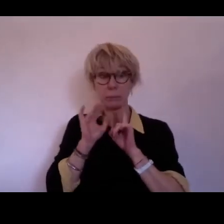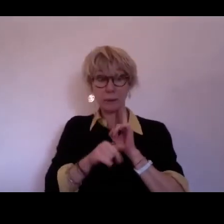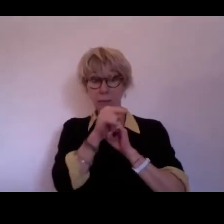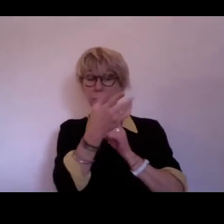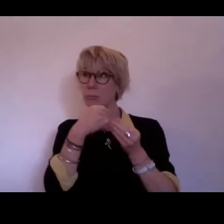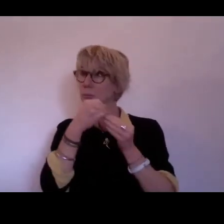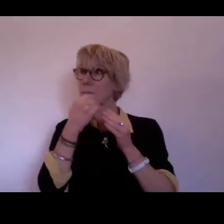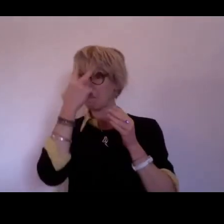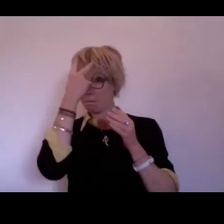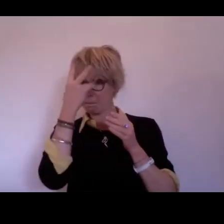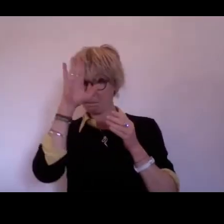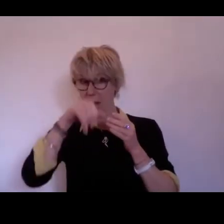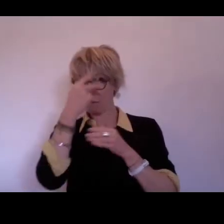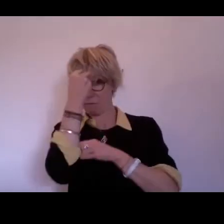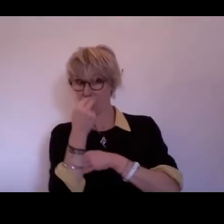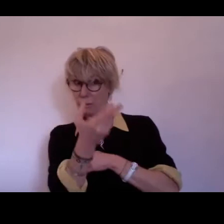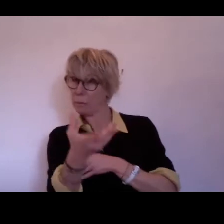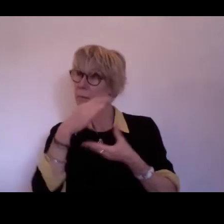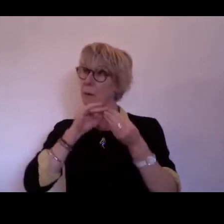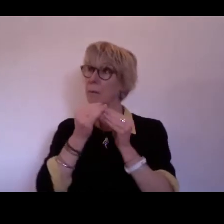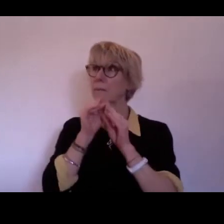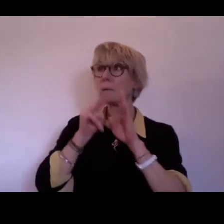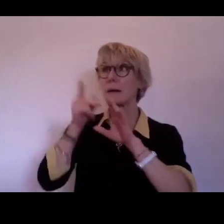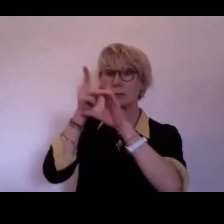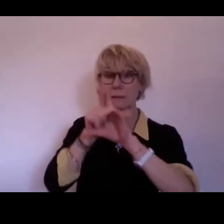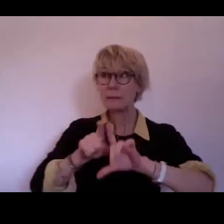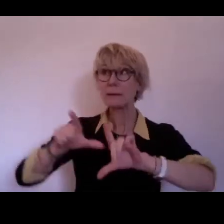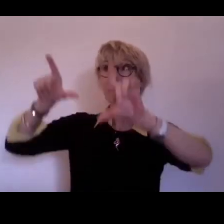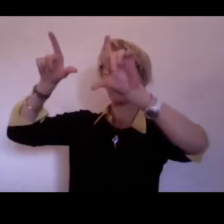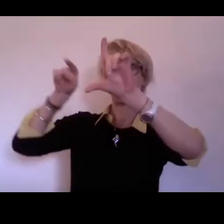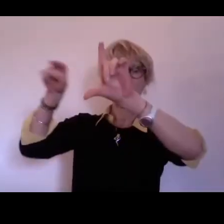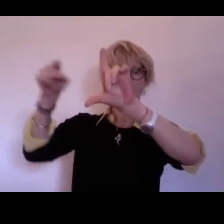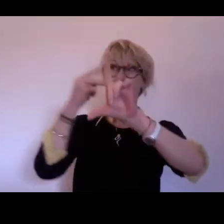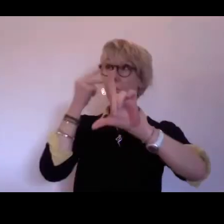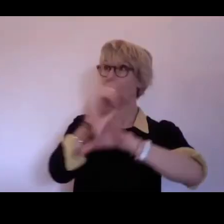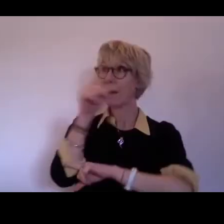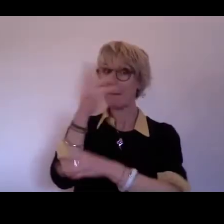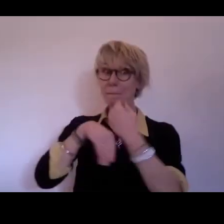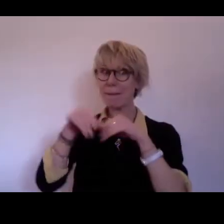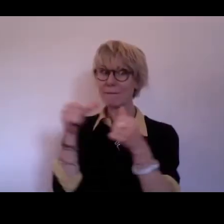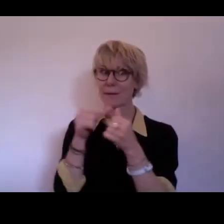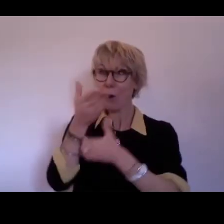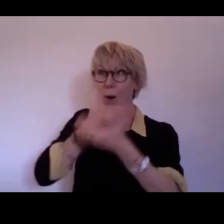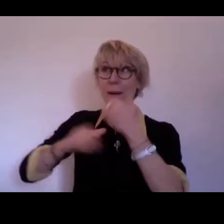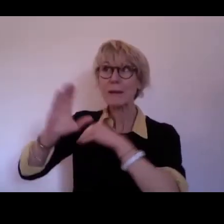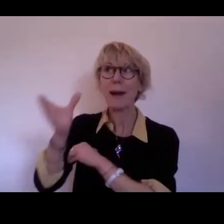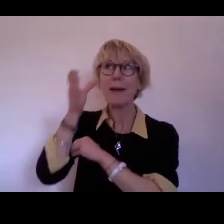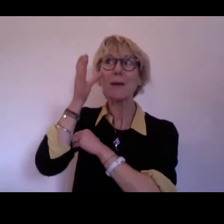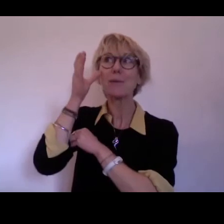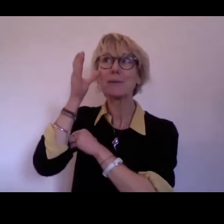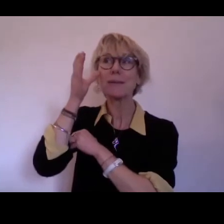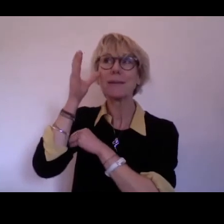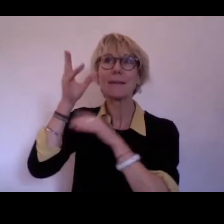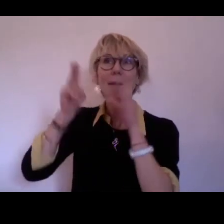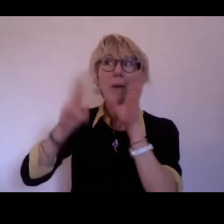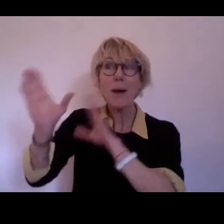tableau, en gros, elle ne le voit pas. Mais ça la passionne quand même. Elle écoute. Et je ne sais pas ce qu'elle en perçoit, mais